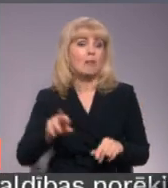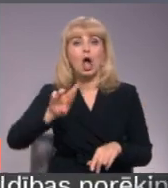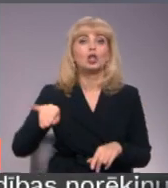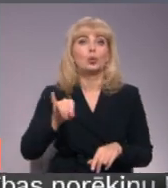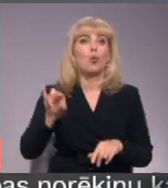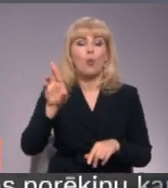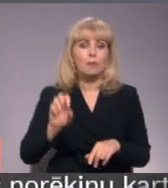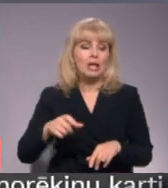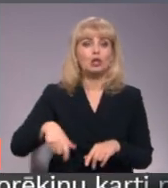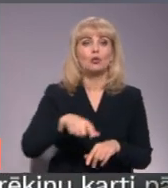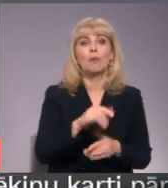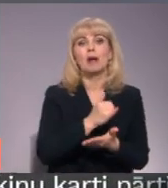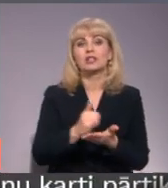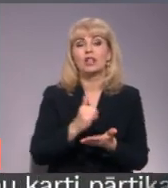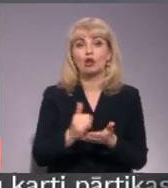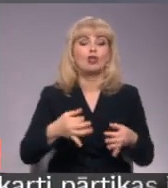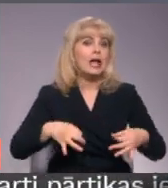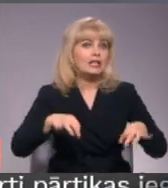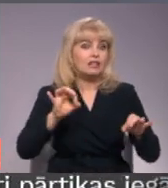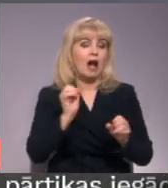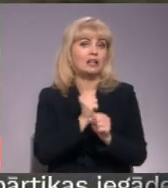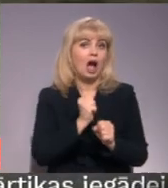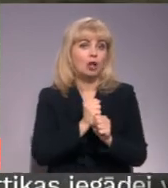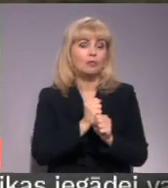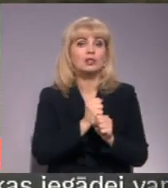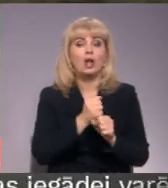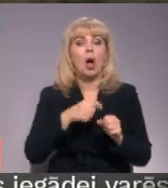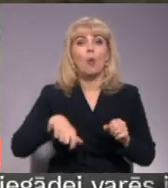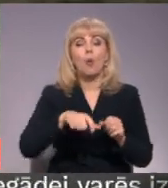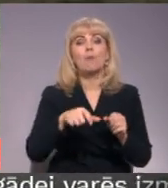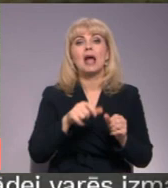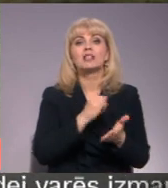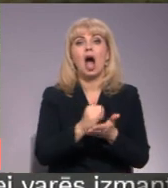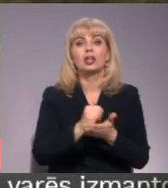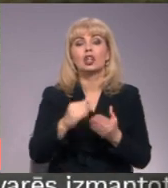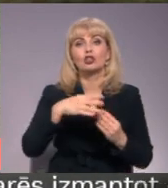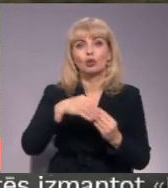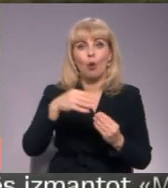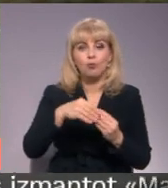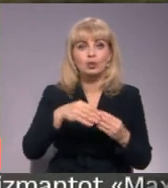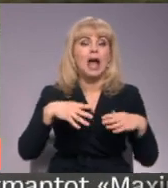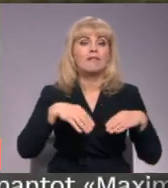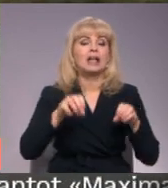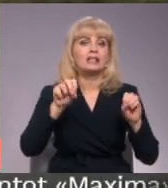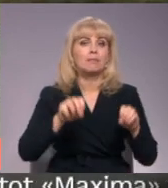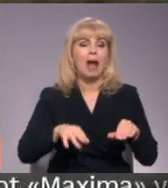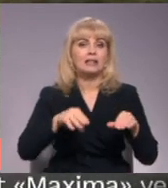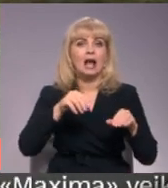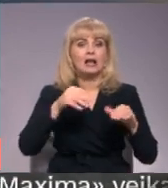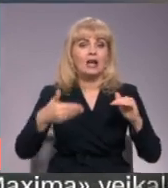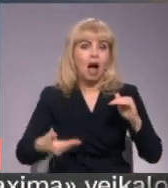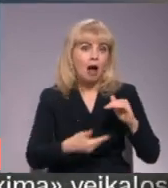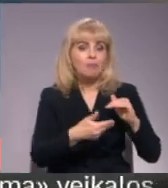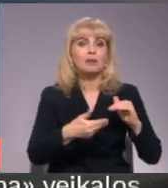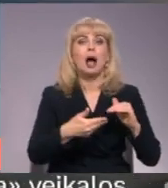upes tīrīšanas laikā viens no svarīgākajiem darbiem ir gultnes attīrīšana no dūņām, ko veic peldošais zemes sūknis. Tā kā darbi tiek